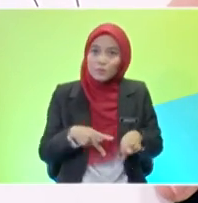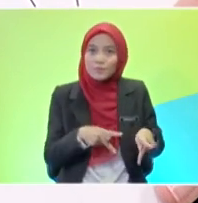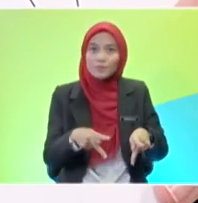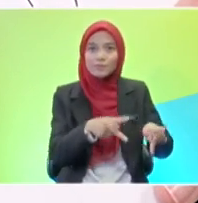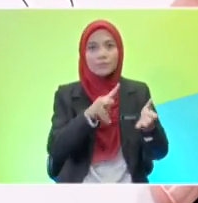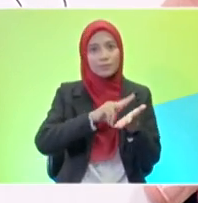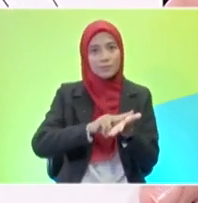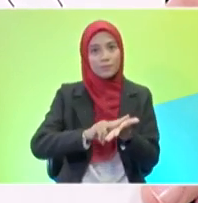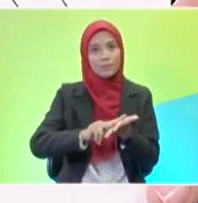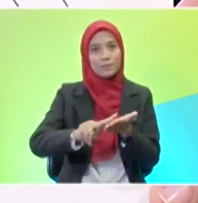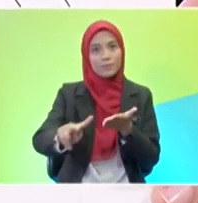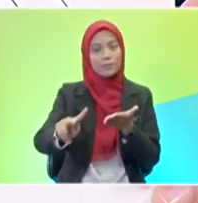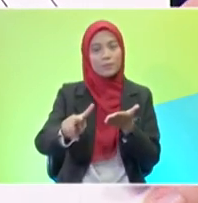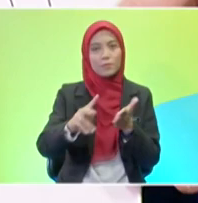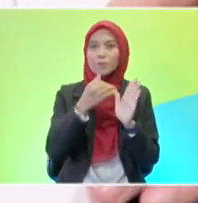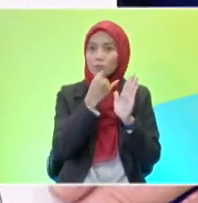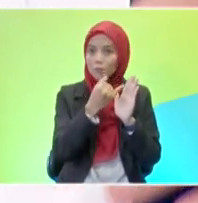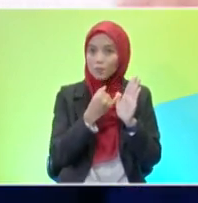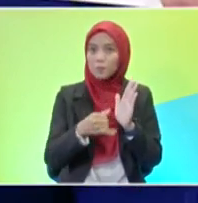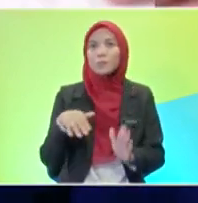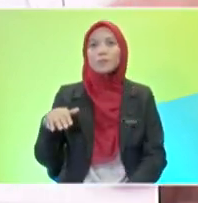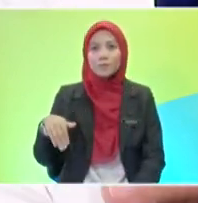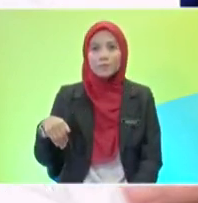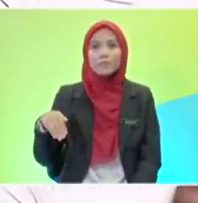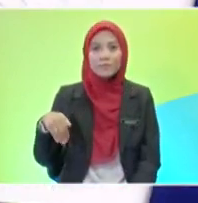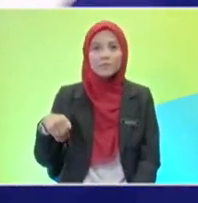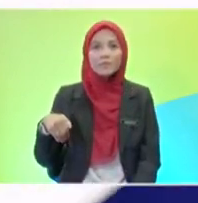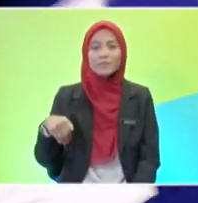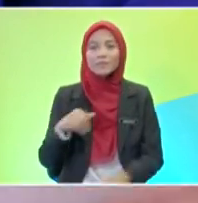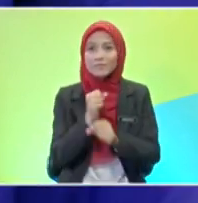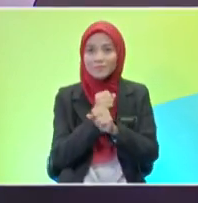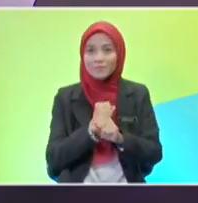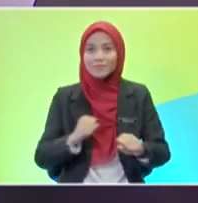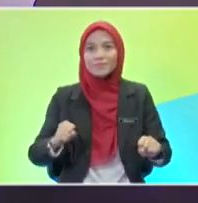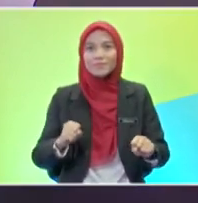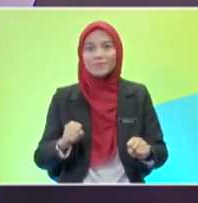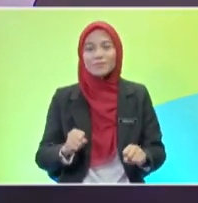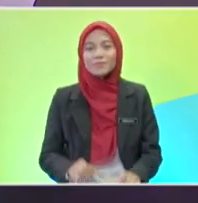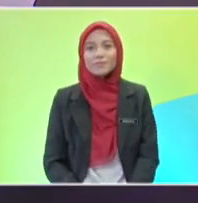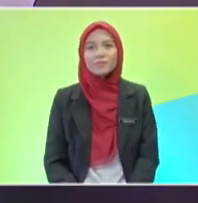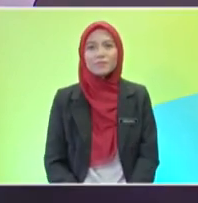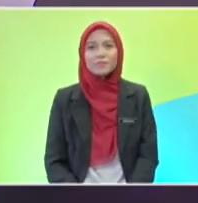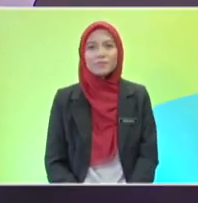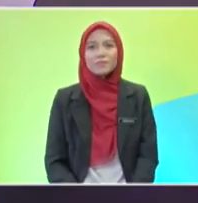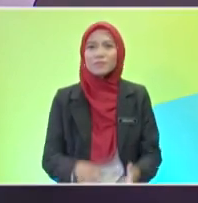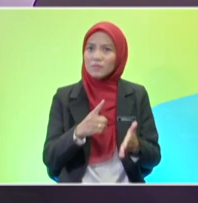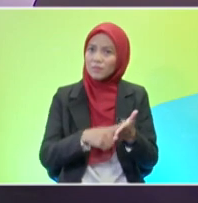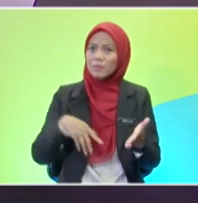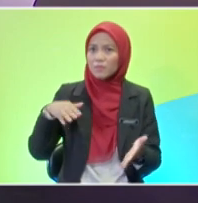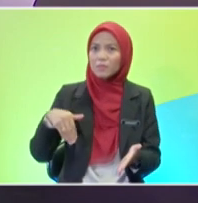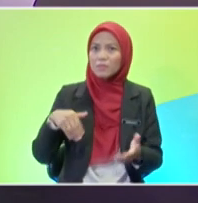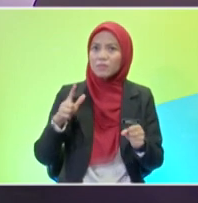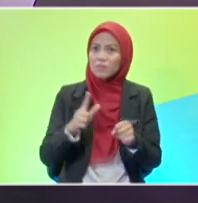lukisan motif tuh tak selesai lagi belum selesai lagi ya job kita lengkap apa yang tak lengkap